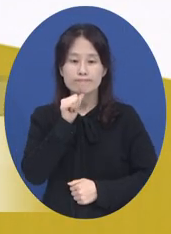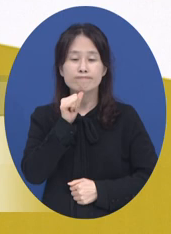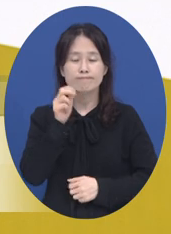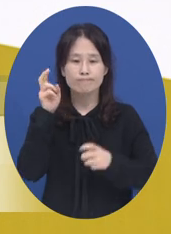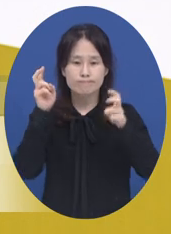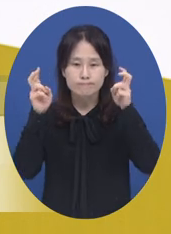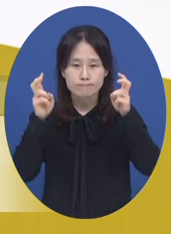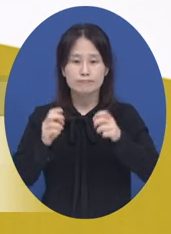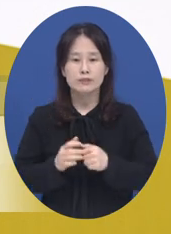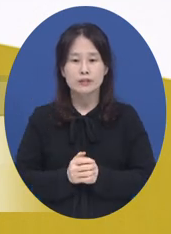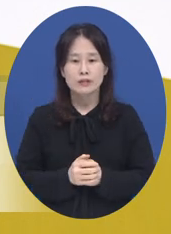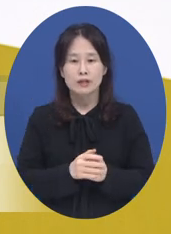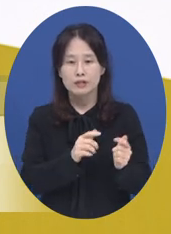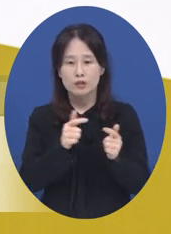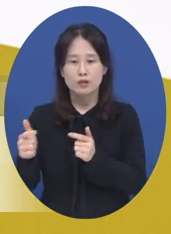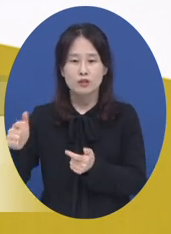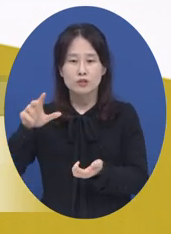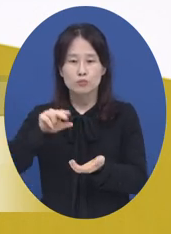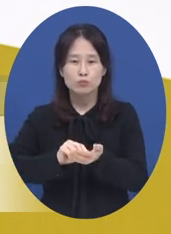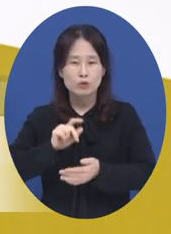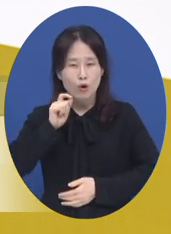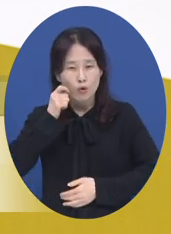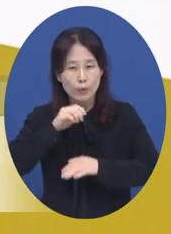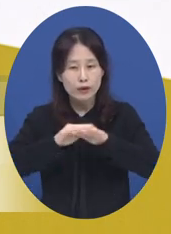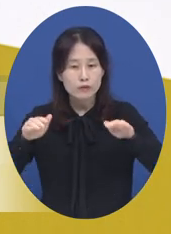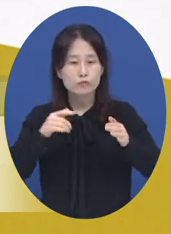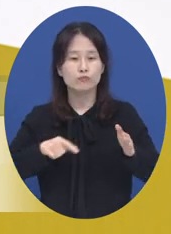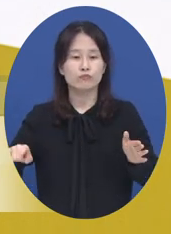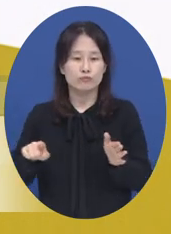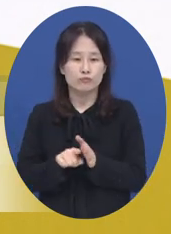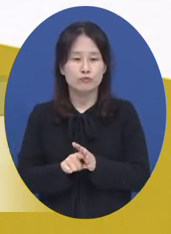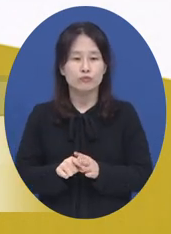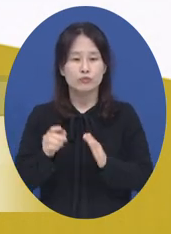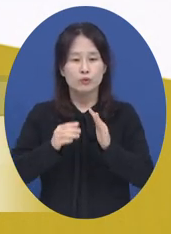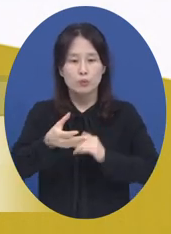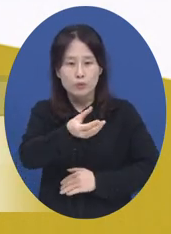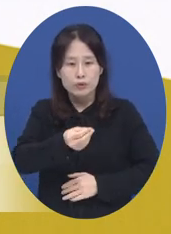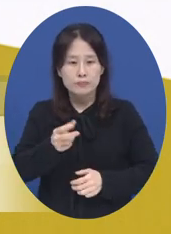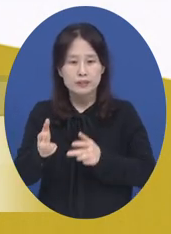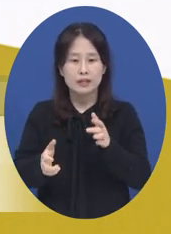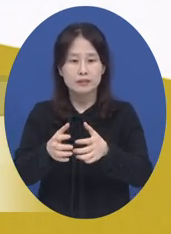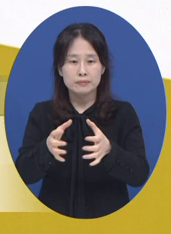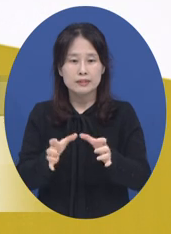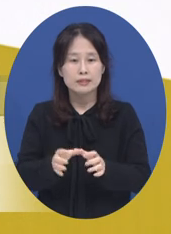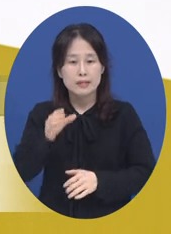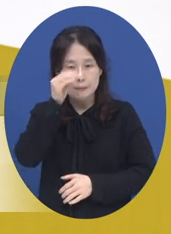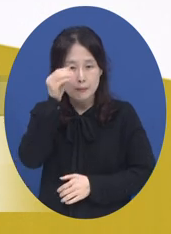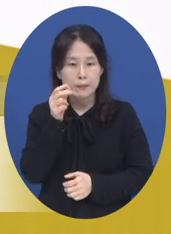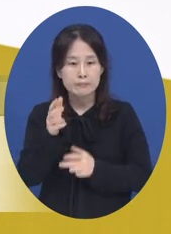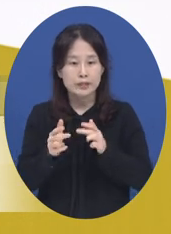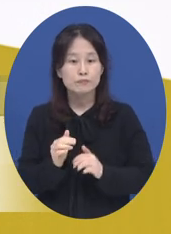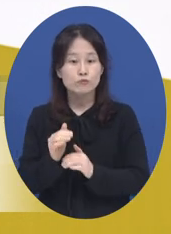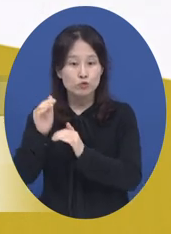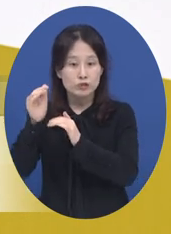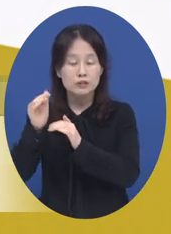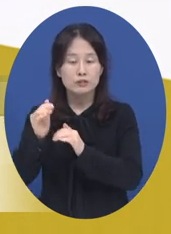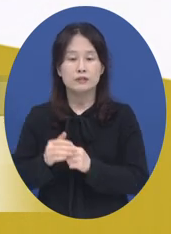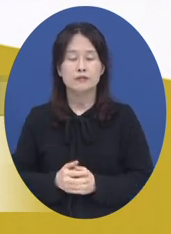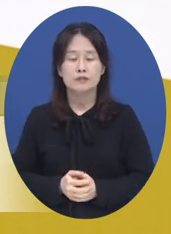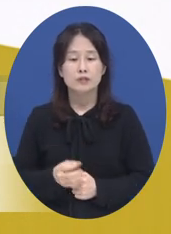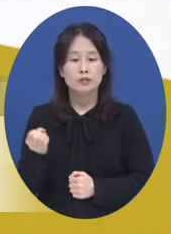요청 기업에게 뭐 애로사항 해소를 위해 공공 님들 산업 달리실 범 사업을 추진하고